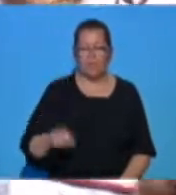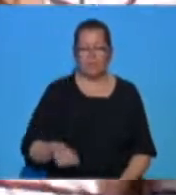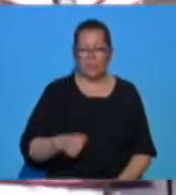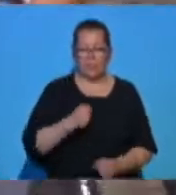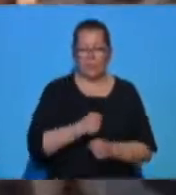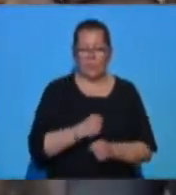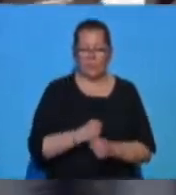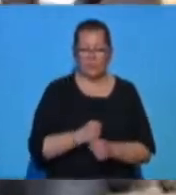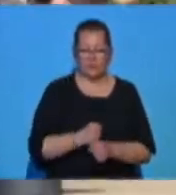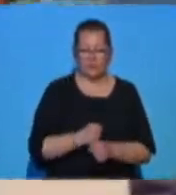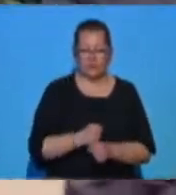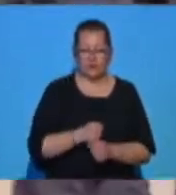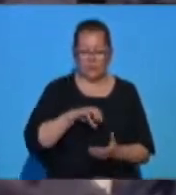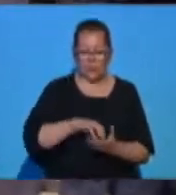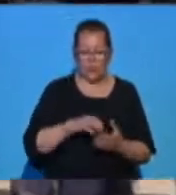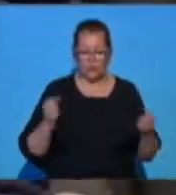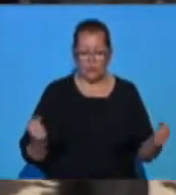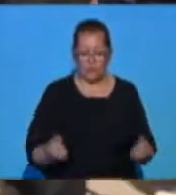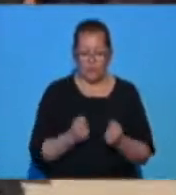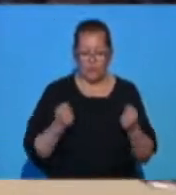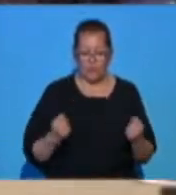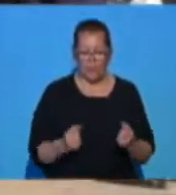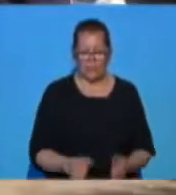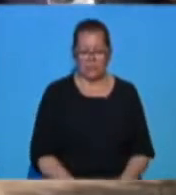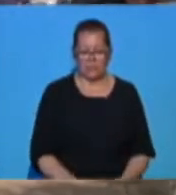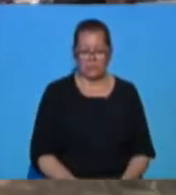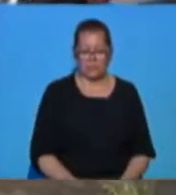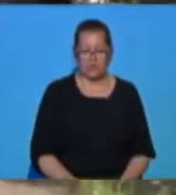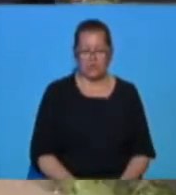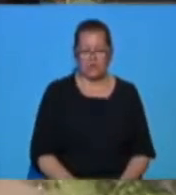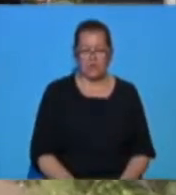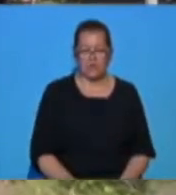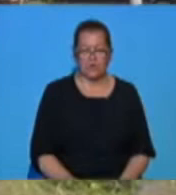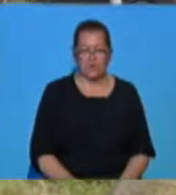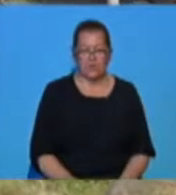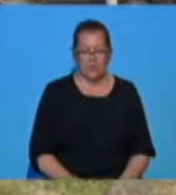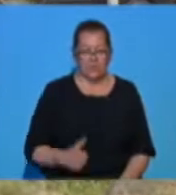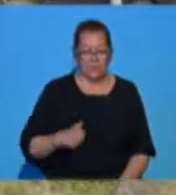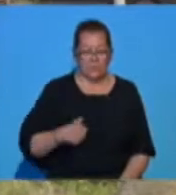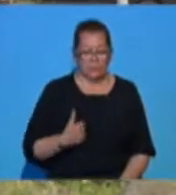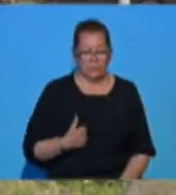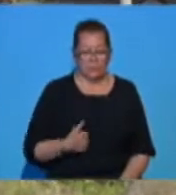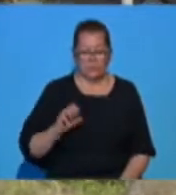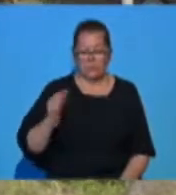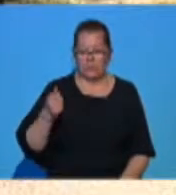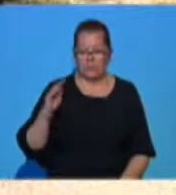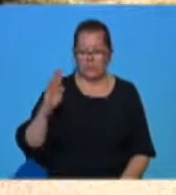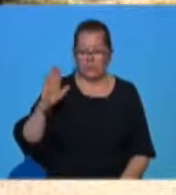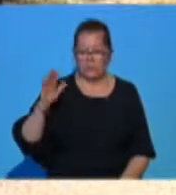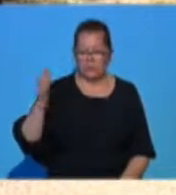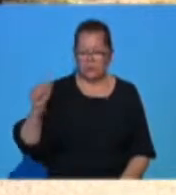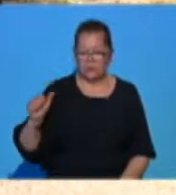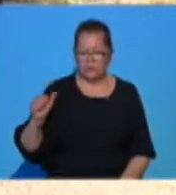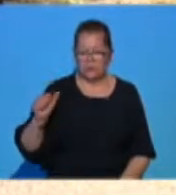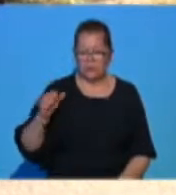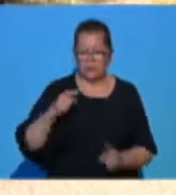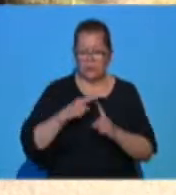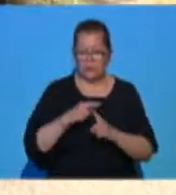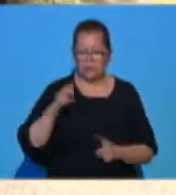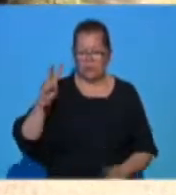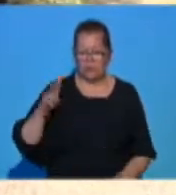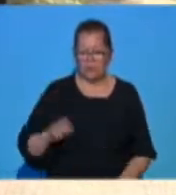ani mulți în condiții dificile în domeniul producerii de energie electrică. Există articolul 56.2 din